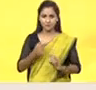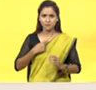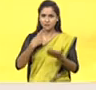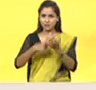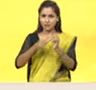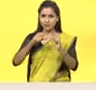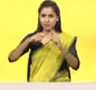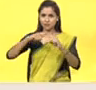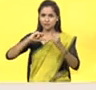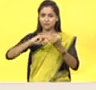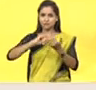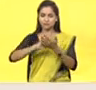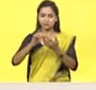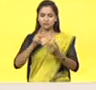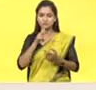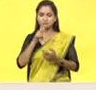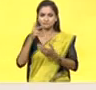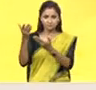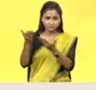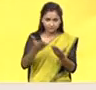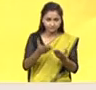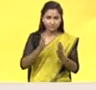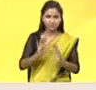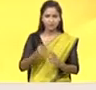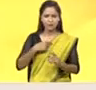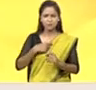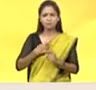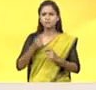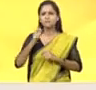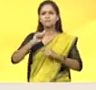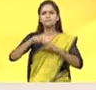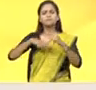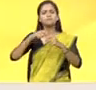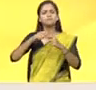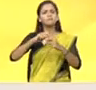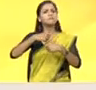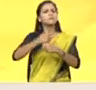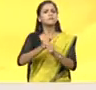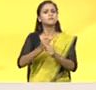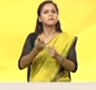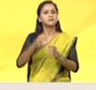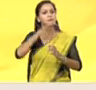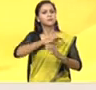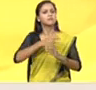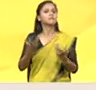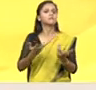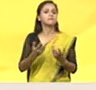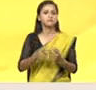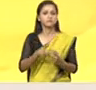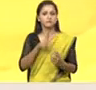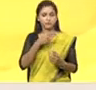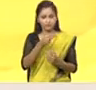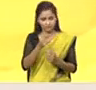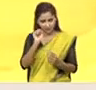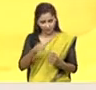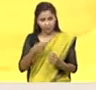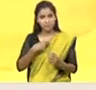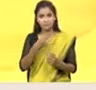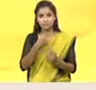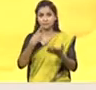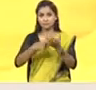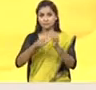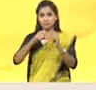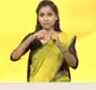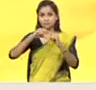को इनवाइट करना चाहूंगा बोलने के लिए कि हम क्या बना रहे हैं और उसका फायदा क्या है। जी, तो मेरा नाम रक्षित है और